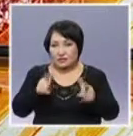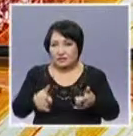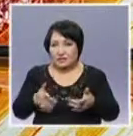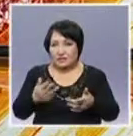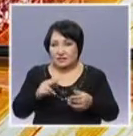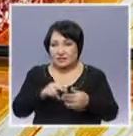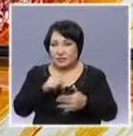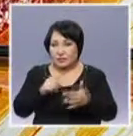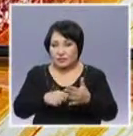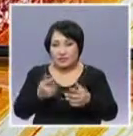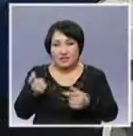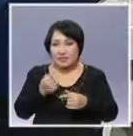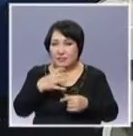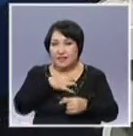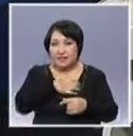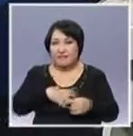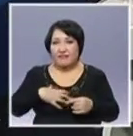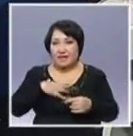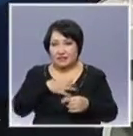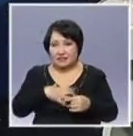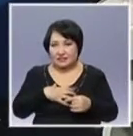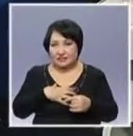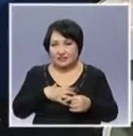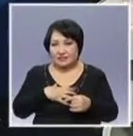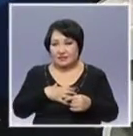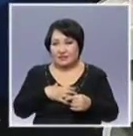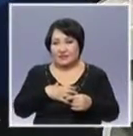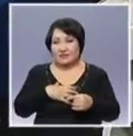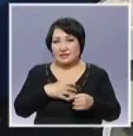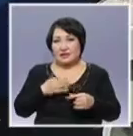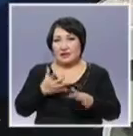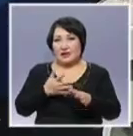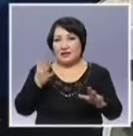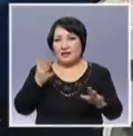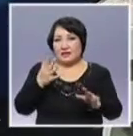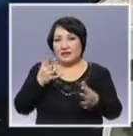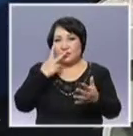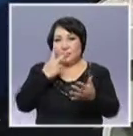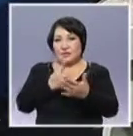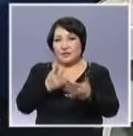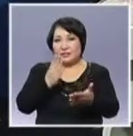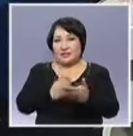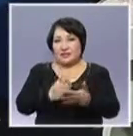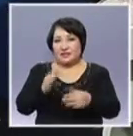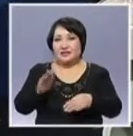тоже немаловажный. Рахмет, Назым продолжит. Бізге хабарласқан кезекті көрермен бар екен, кеш